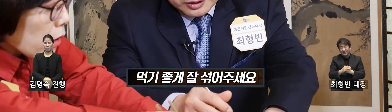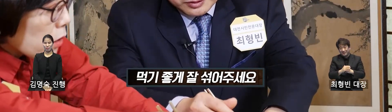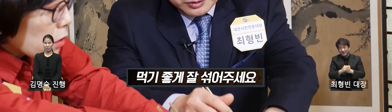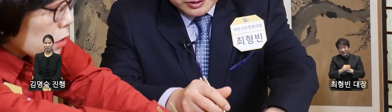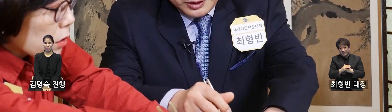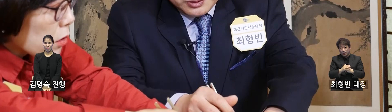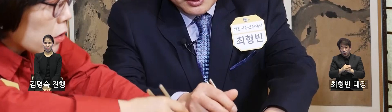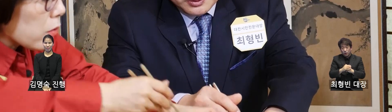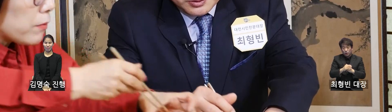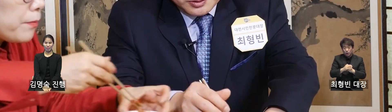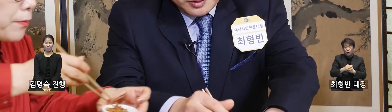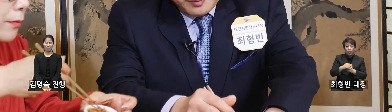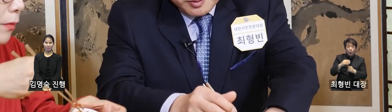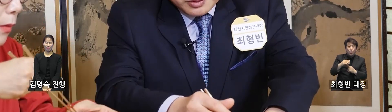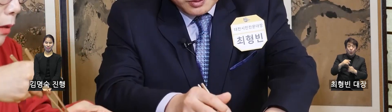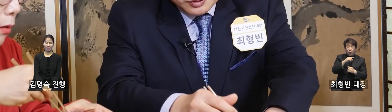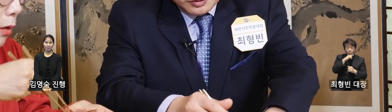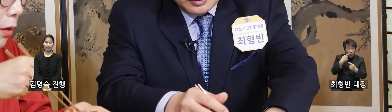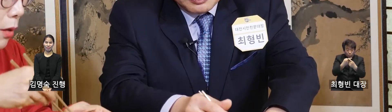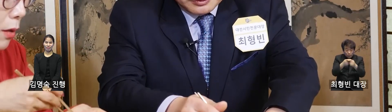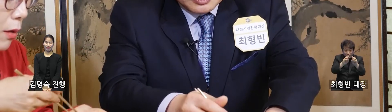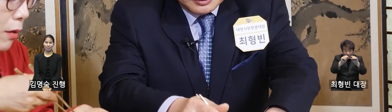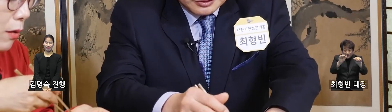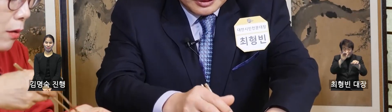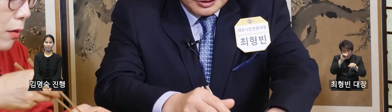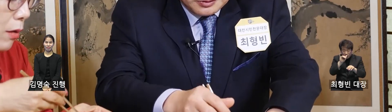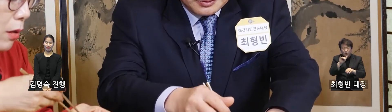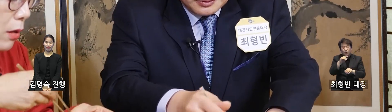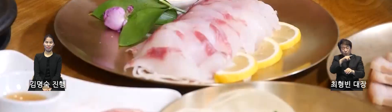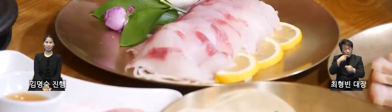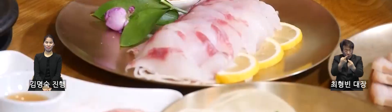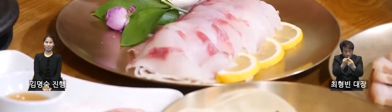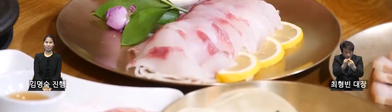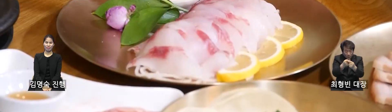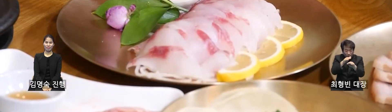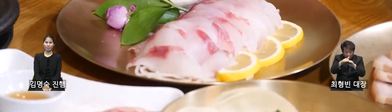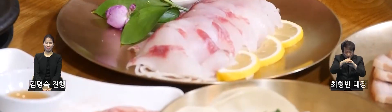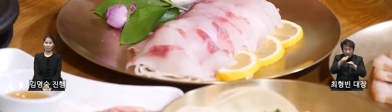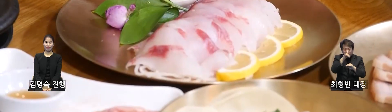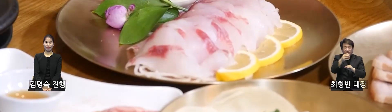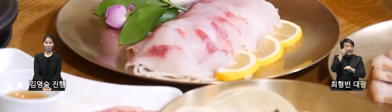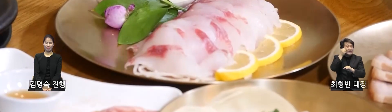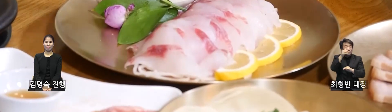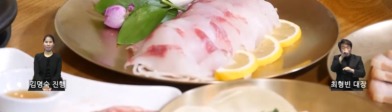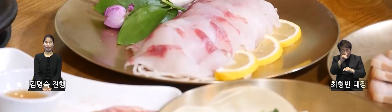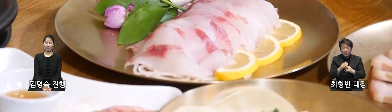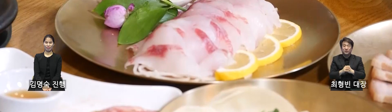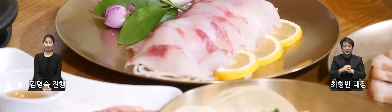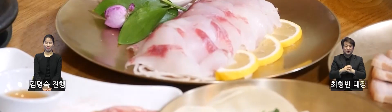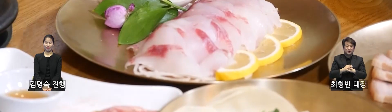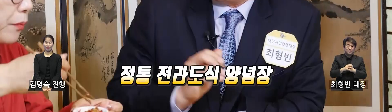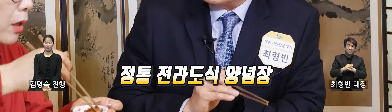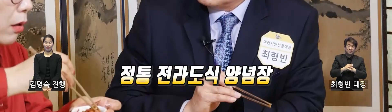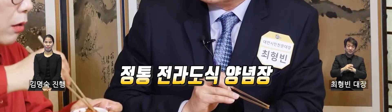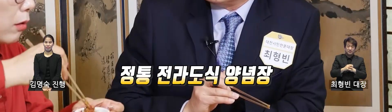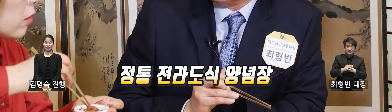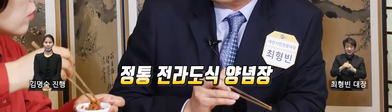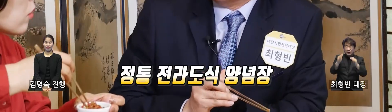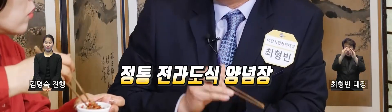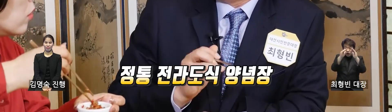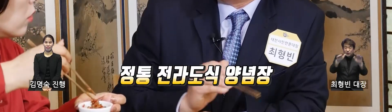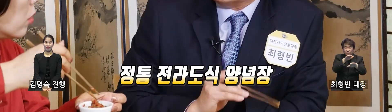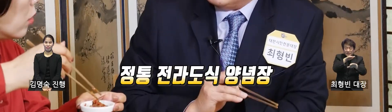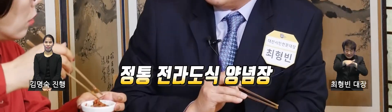어쩌 깔아도 있고 모찌 도 포츠 들어 있고 기름 도 들어있고 근데 이게 이제 전라도식